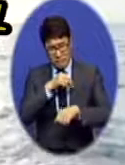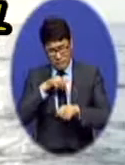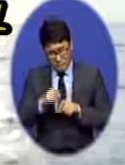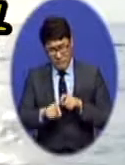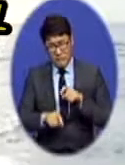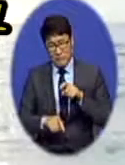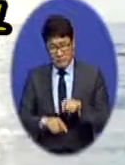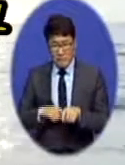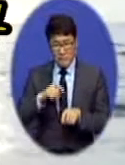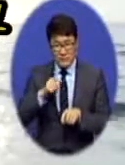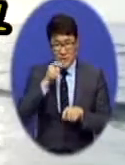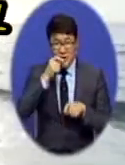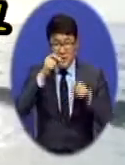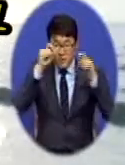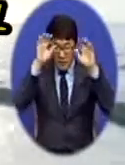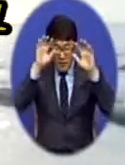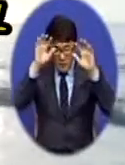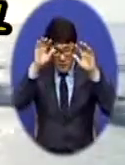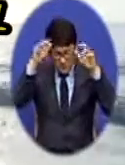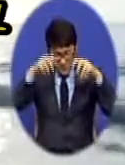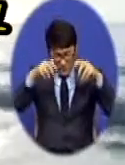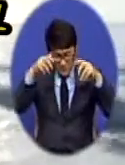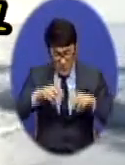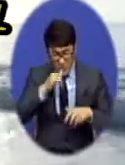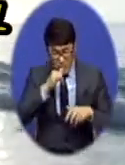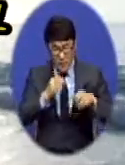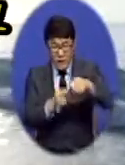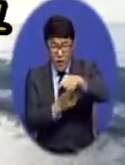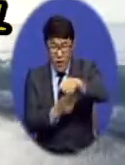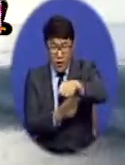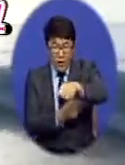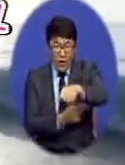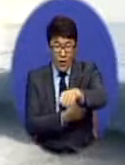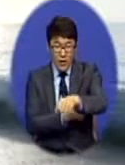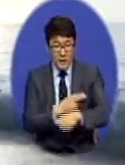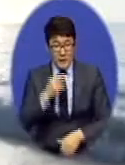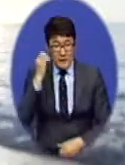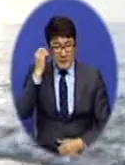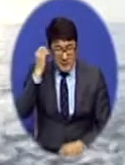하얀없이 걷고 있네. 한편에는 영등교